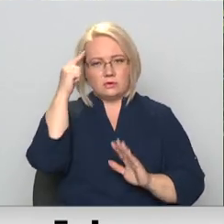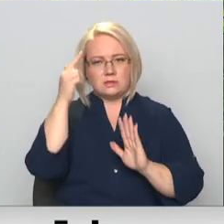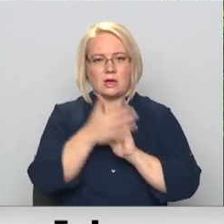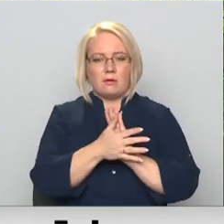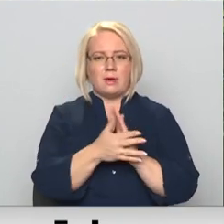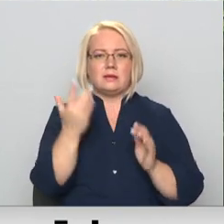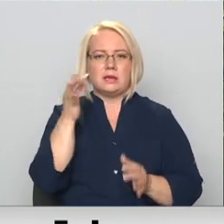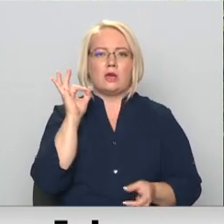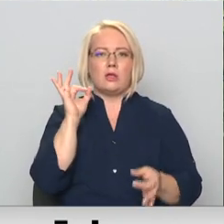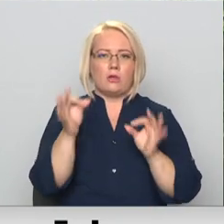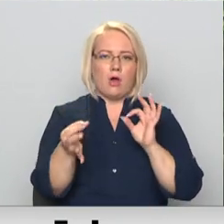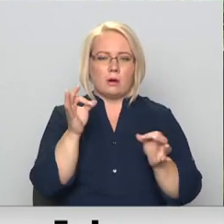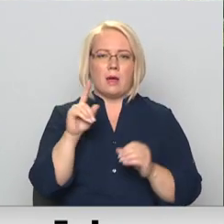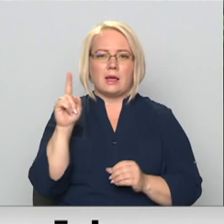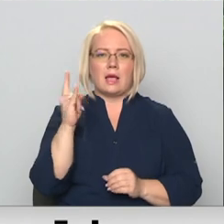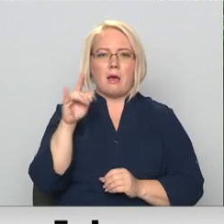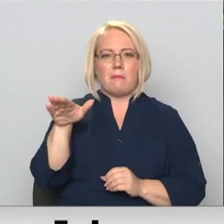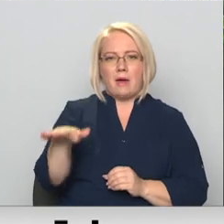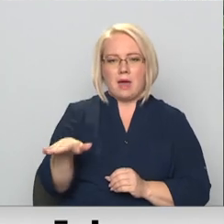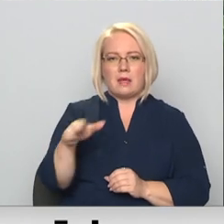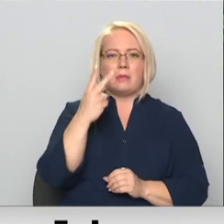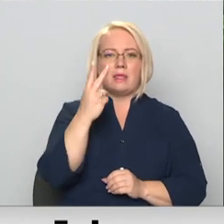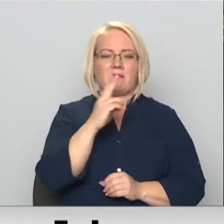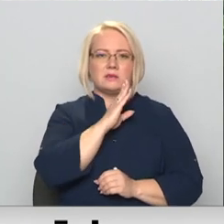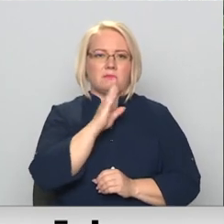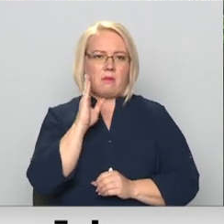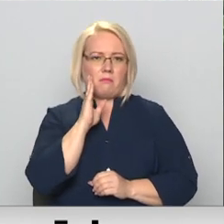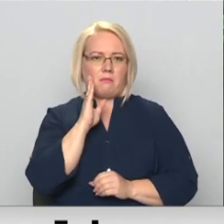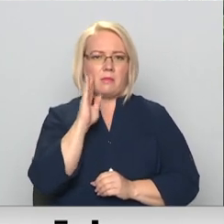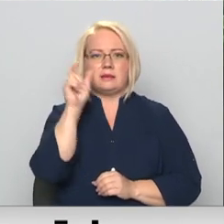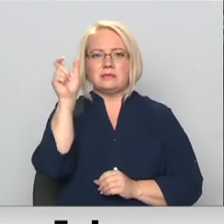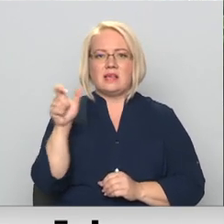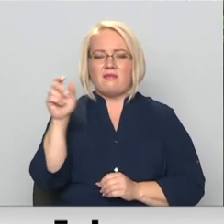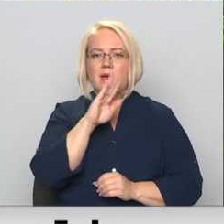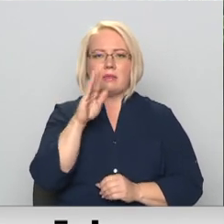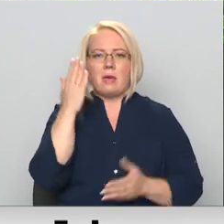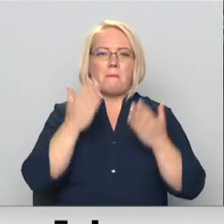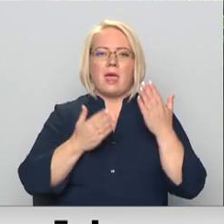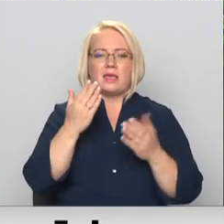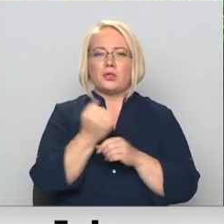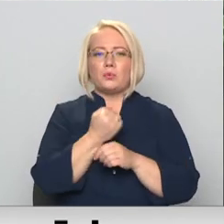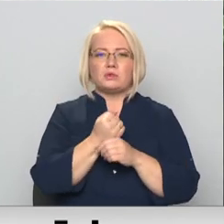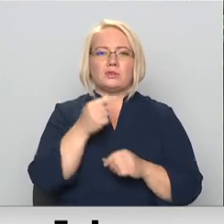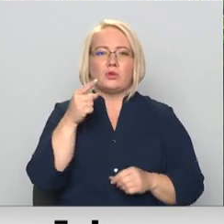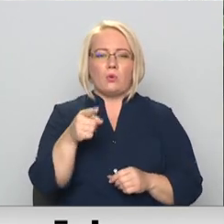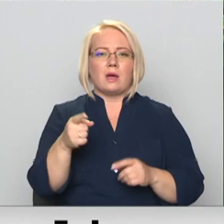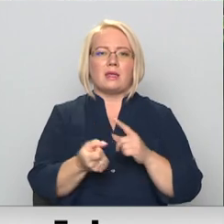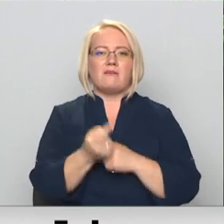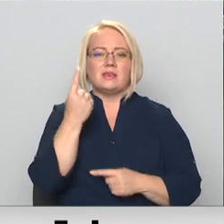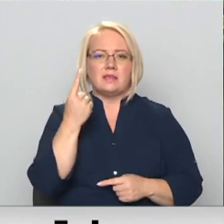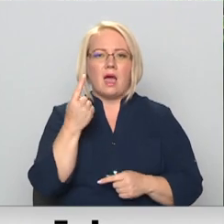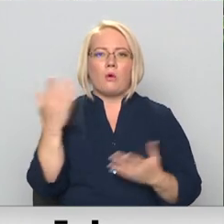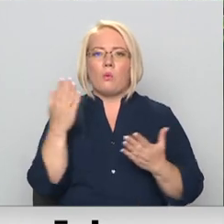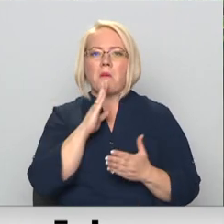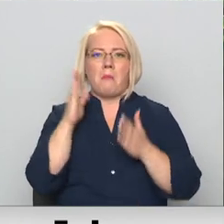cik normāli ir tas, ka bērnam ir vienkārši divas mammas. Cilvēki nemēģina uztaisīt to, kad, nu, kad sanāk, jā, kur